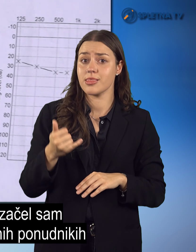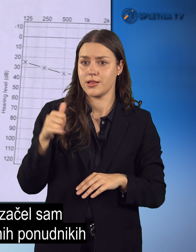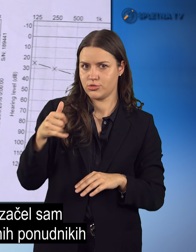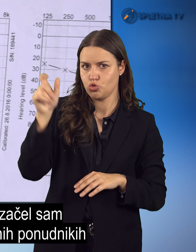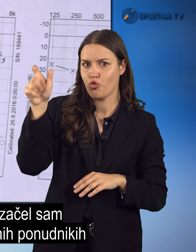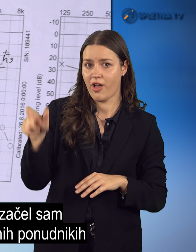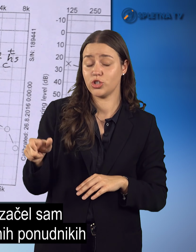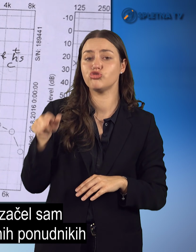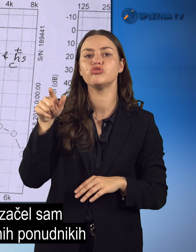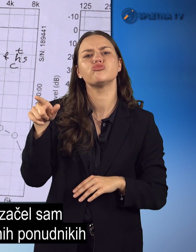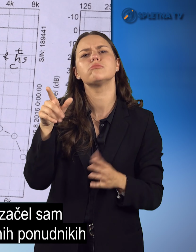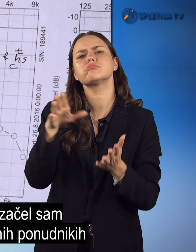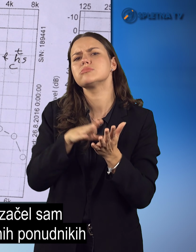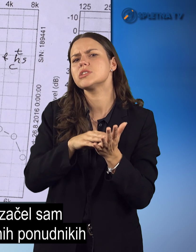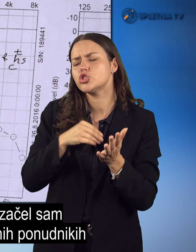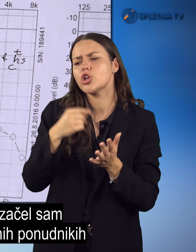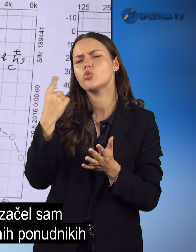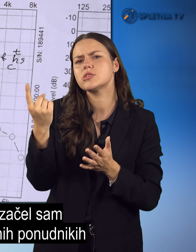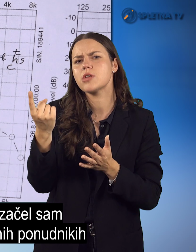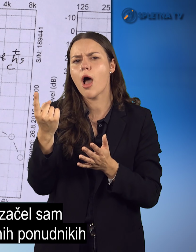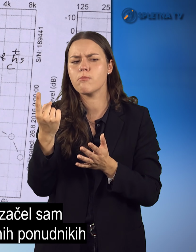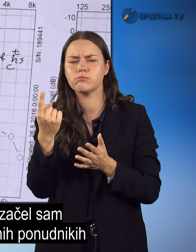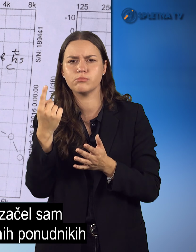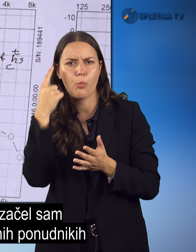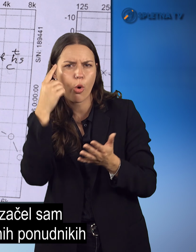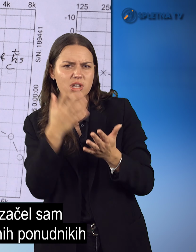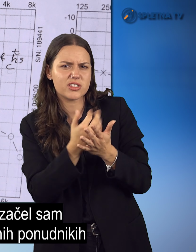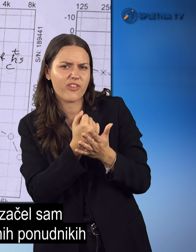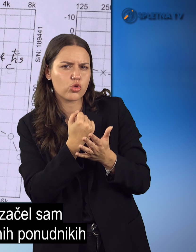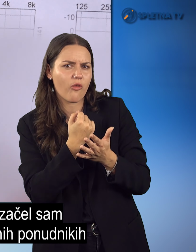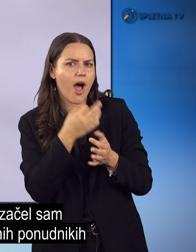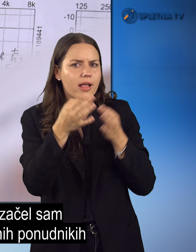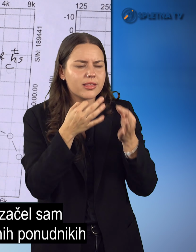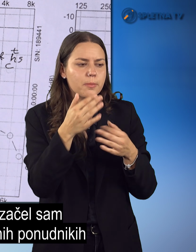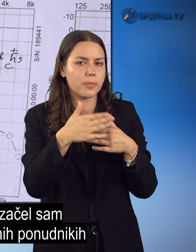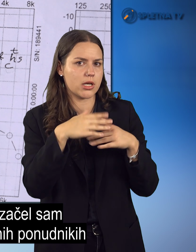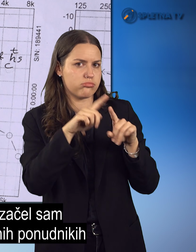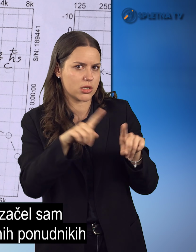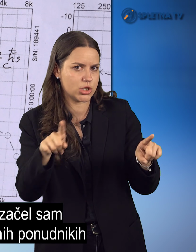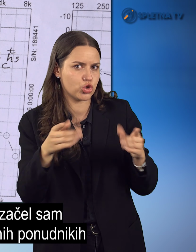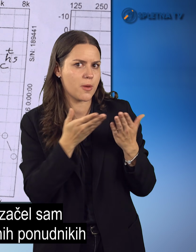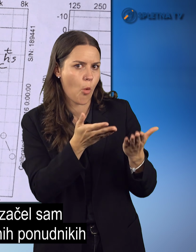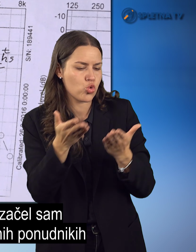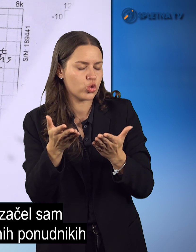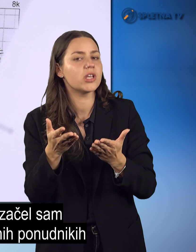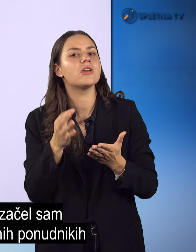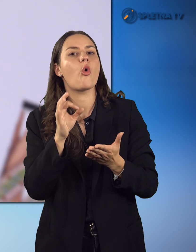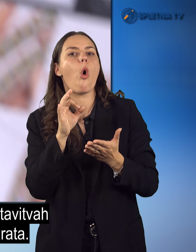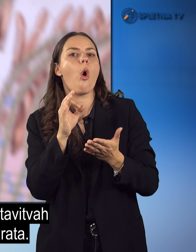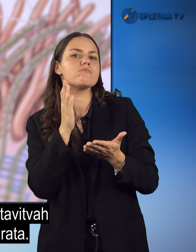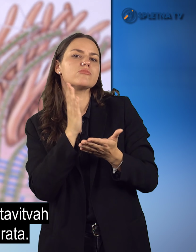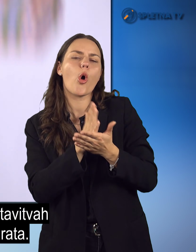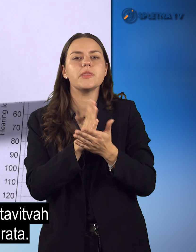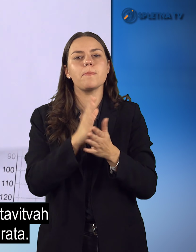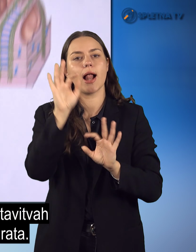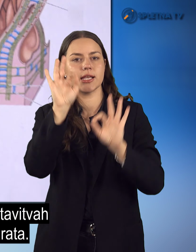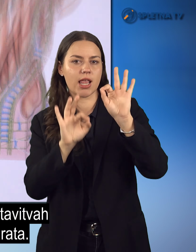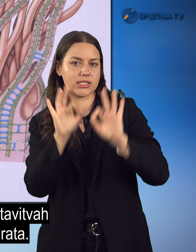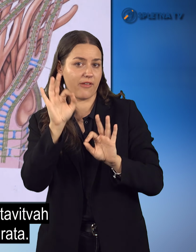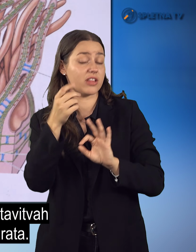Janez Jovanovič je začel sam poizvedovati pri različnih ponudnikih o optimalnih nastavitvah slušnega